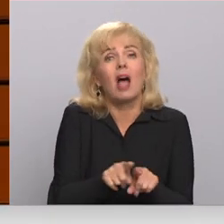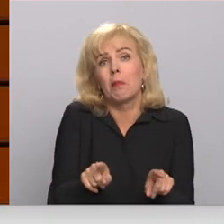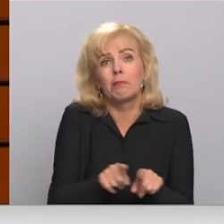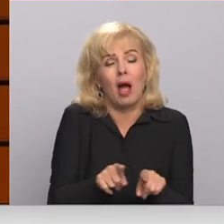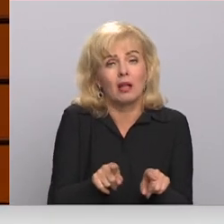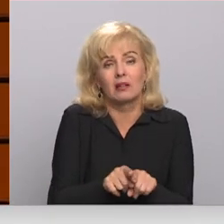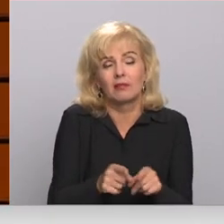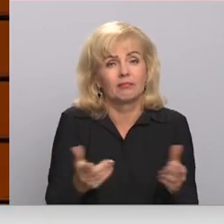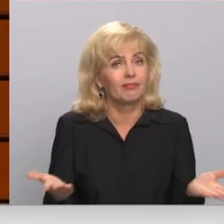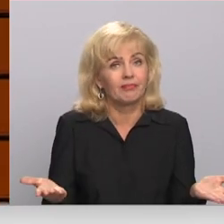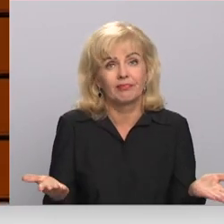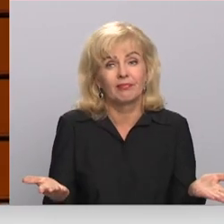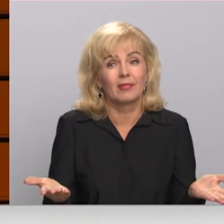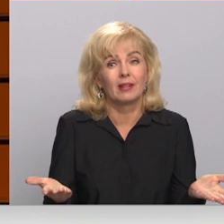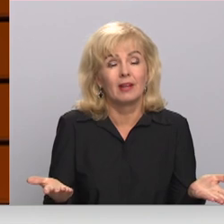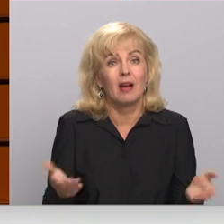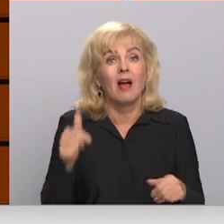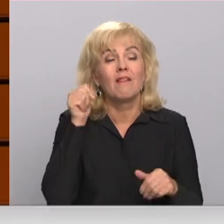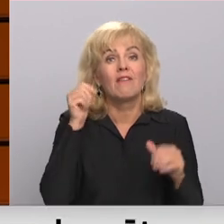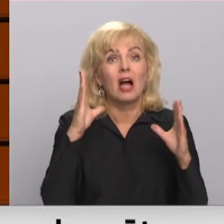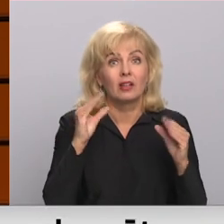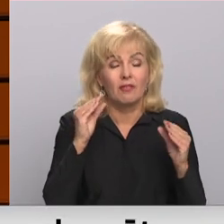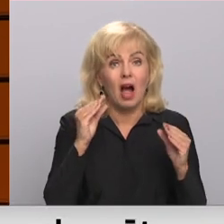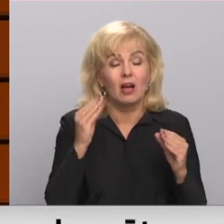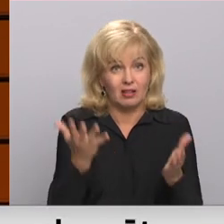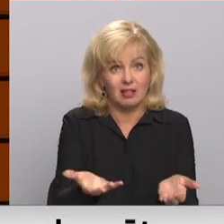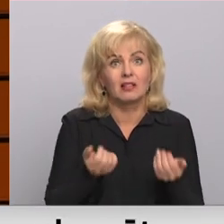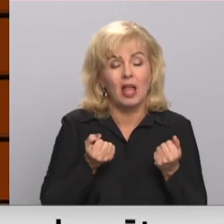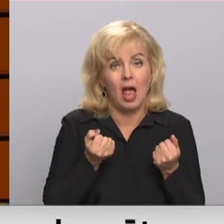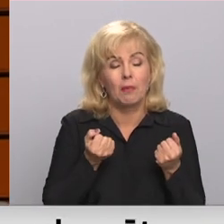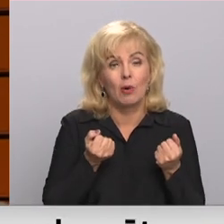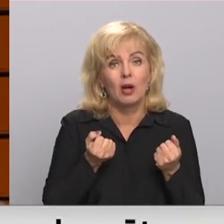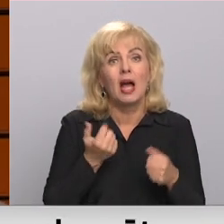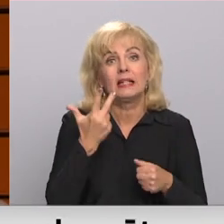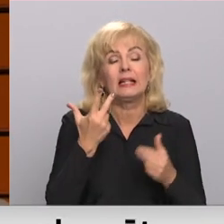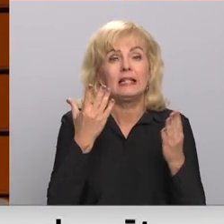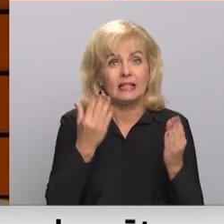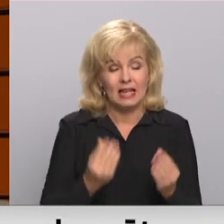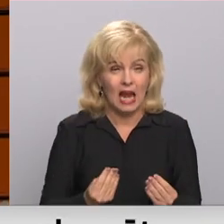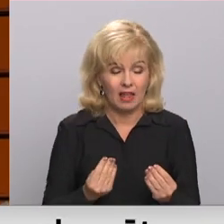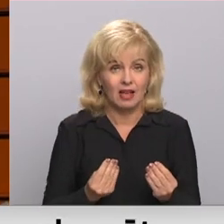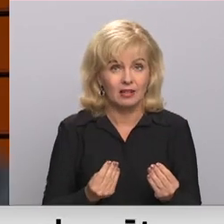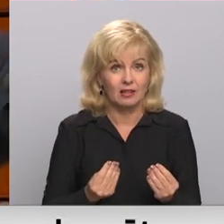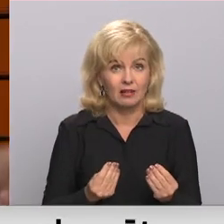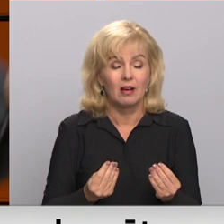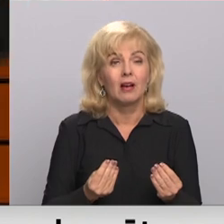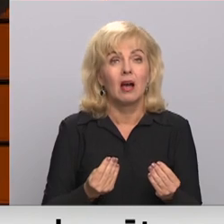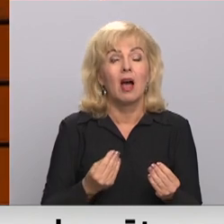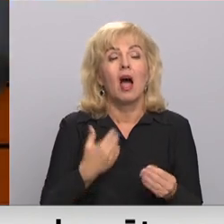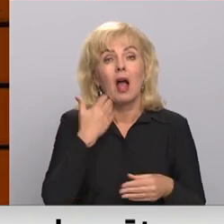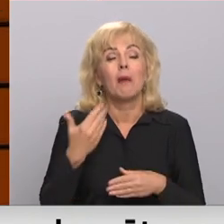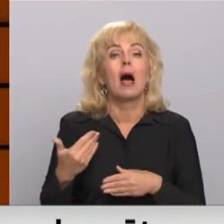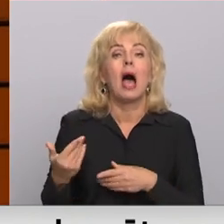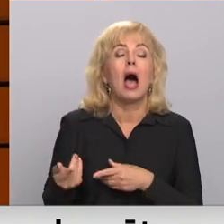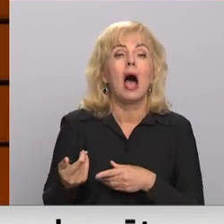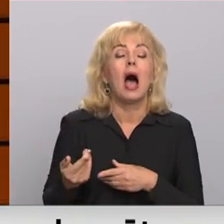Tagad. Viens. Vakarā tik pienāca. Nu, 3 dienas, nu. Kamēr viņi atbrauc ar